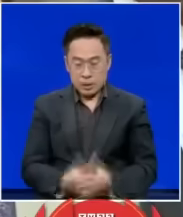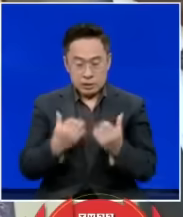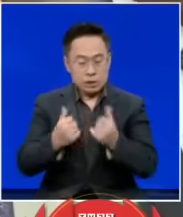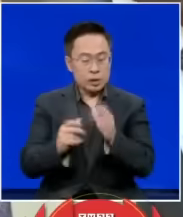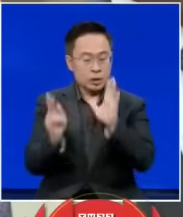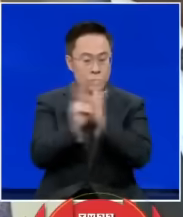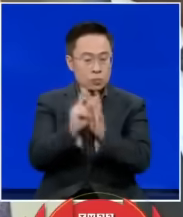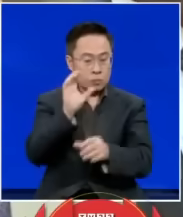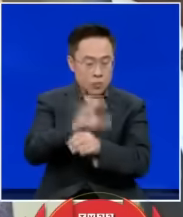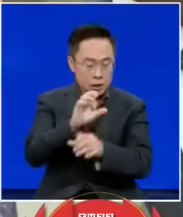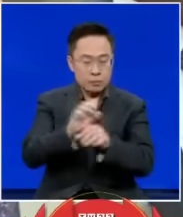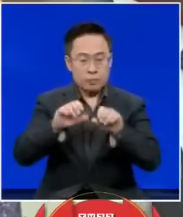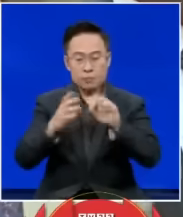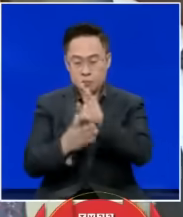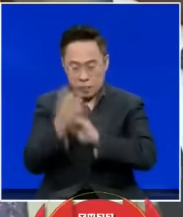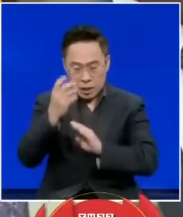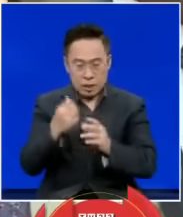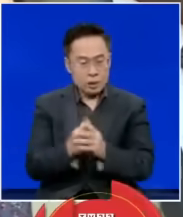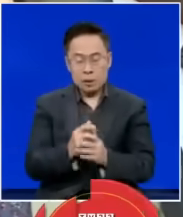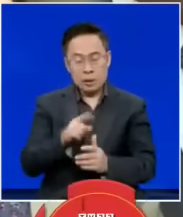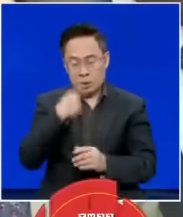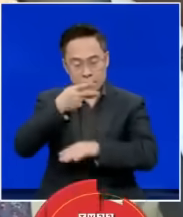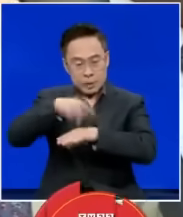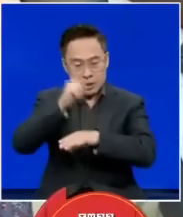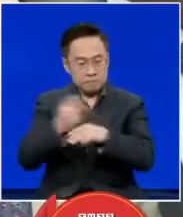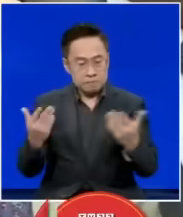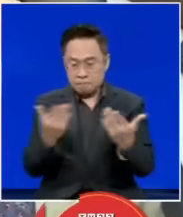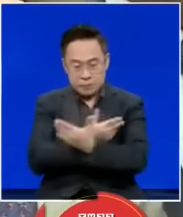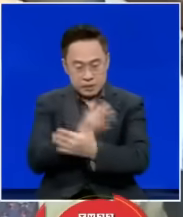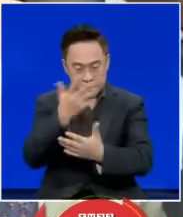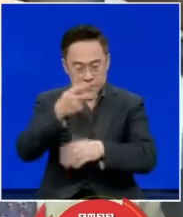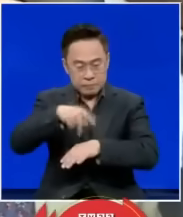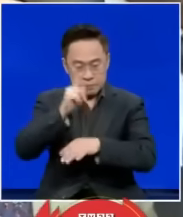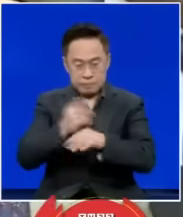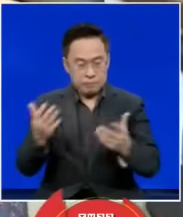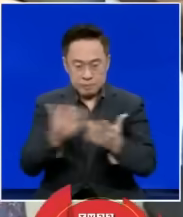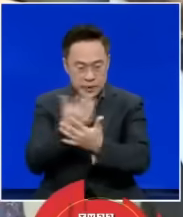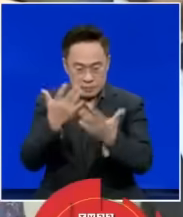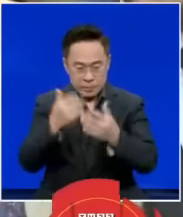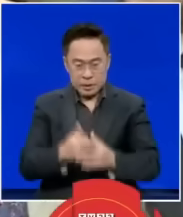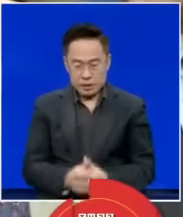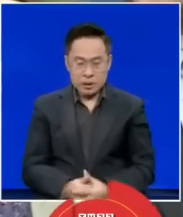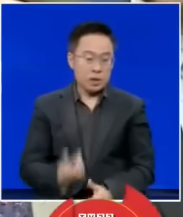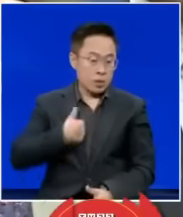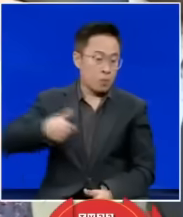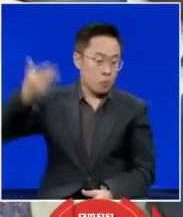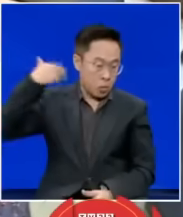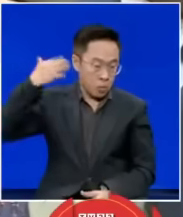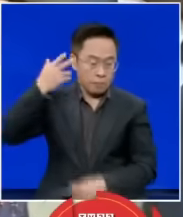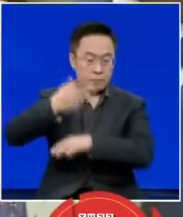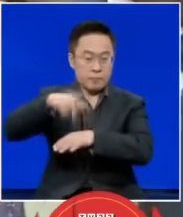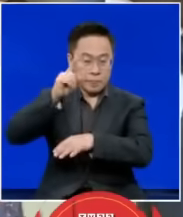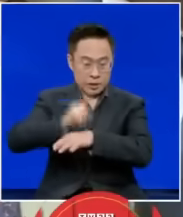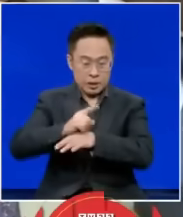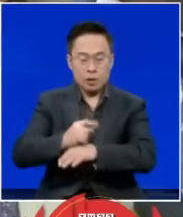านมามันไม่เคยมีการเปลี่ยนกลางคันเลยนะยกตัวอย่างตอนเป็นประธานสภาตอนครั้งแรกนะคะหัวเป็นหั